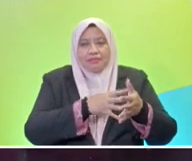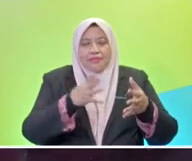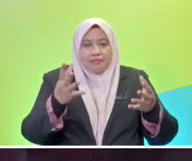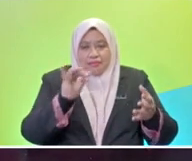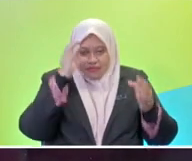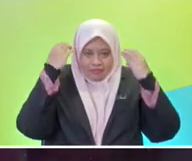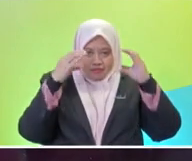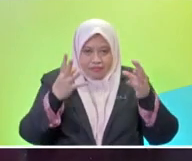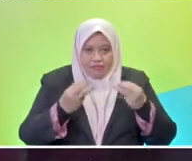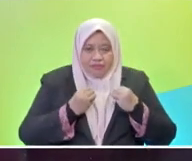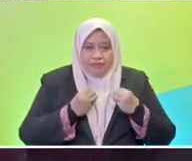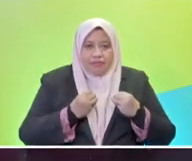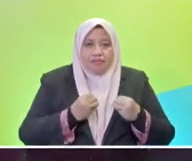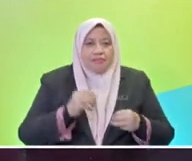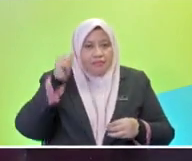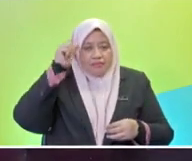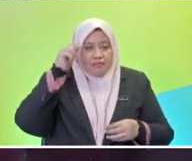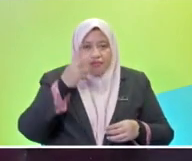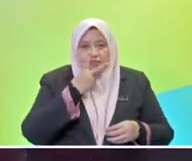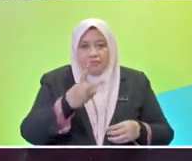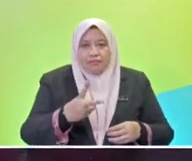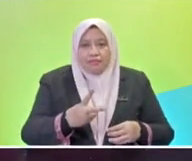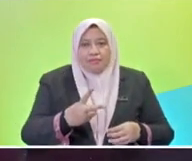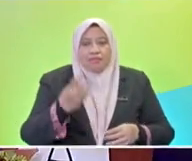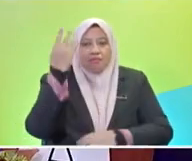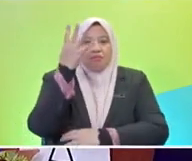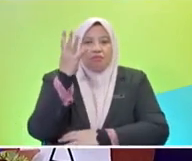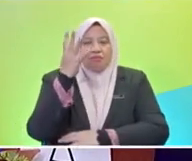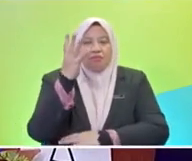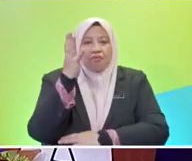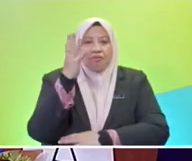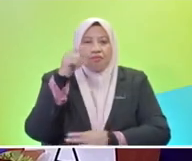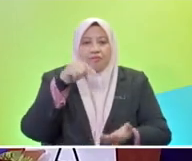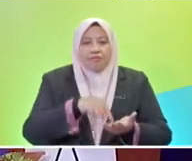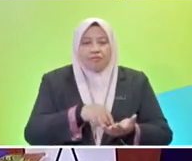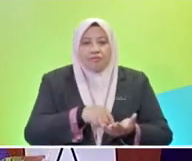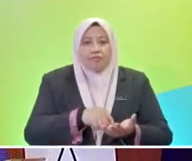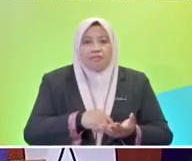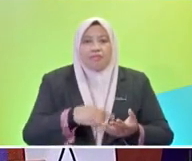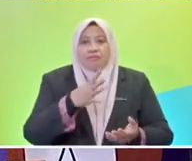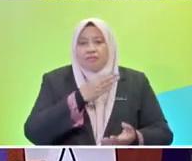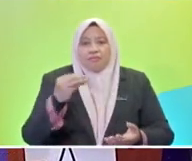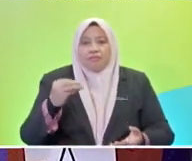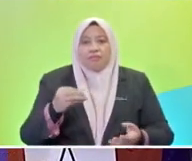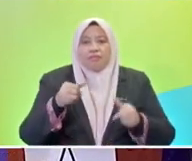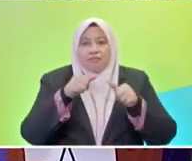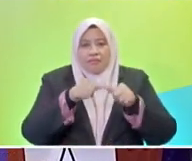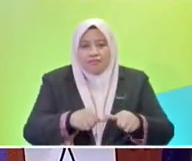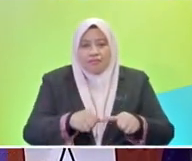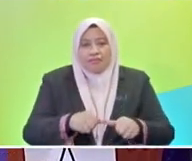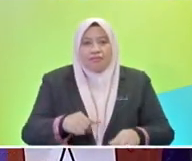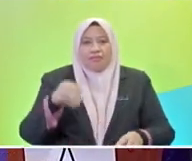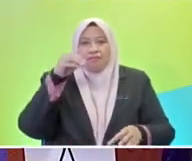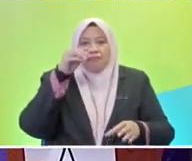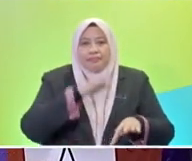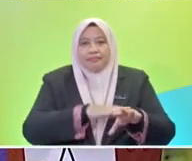nak Akmal perhatikan pokok-pokok ini dan tampalkan di